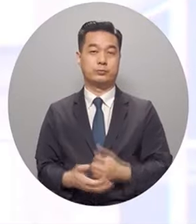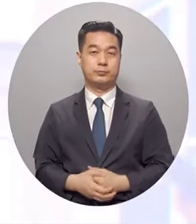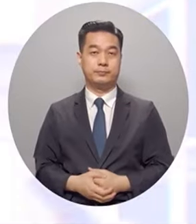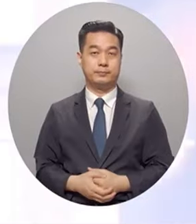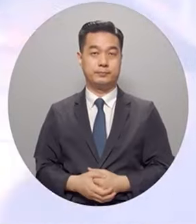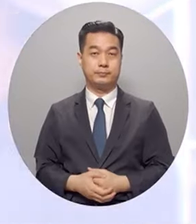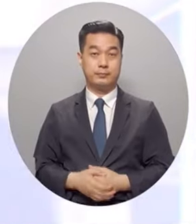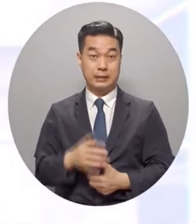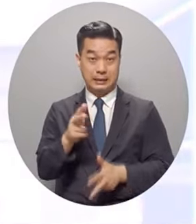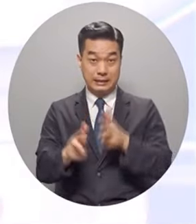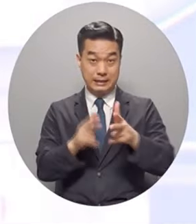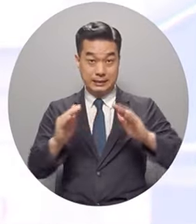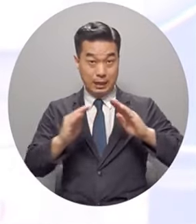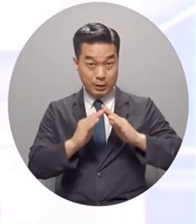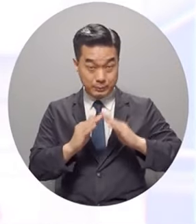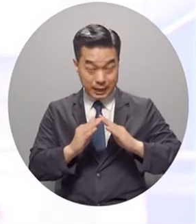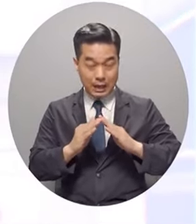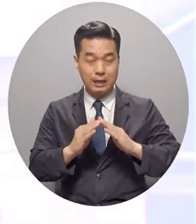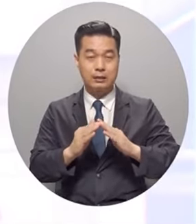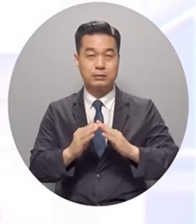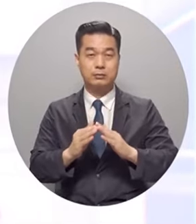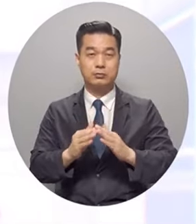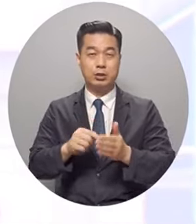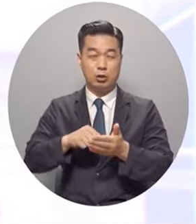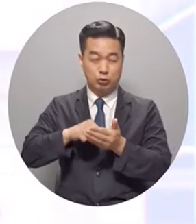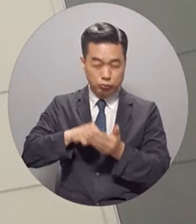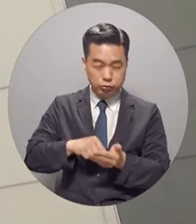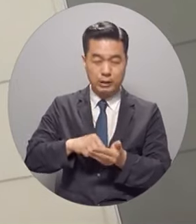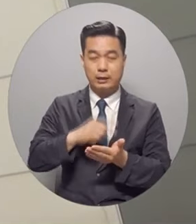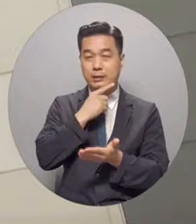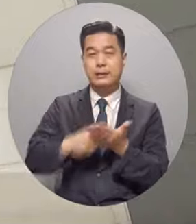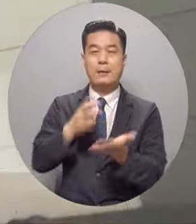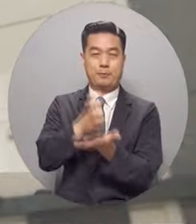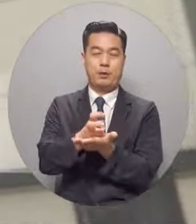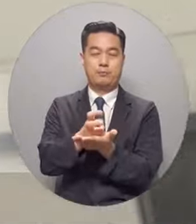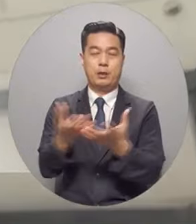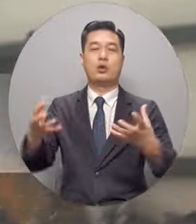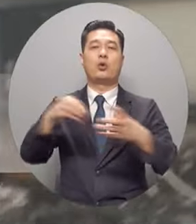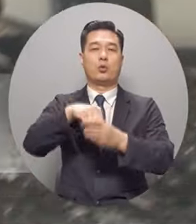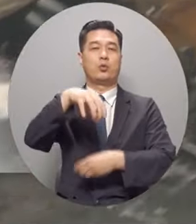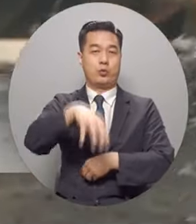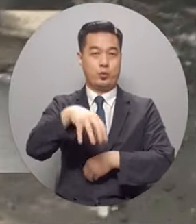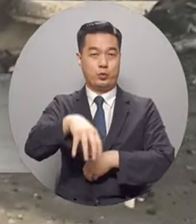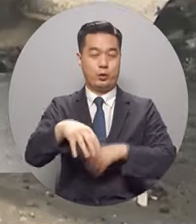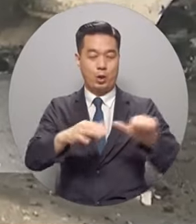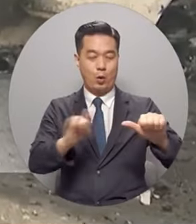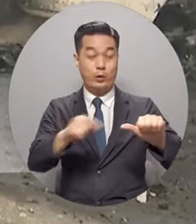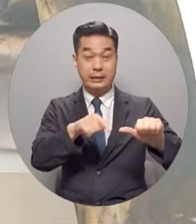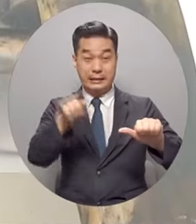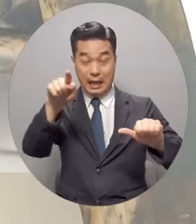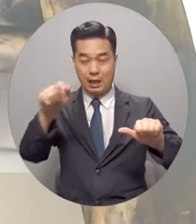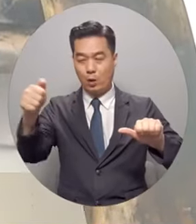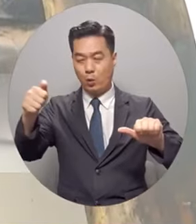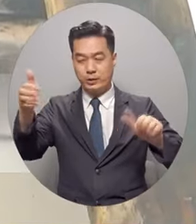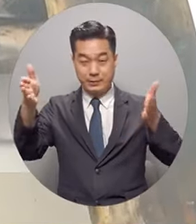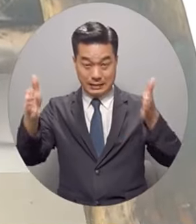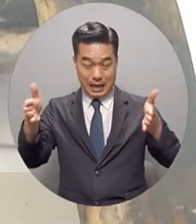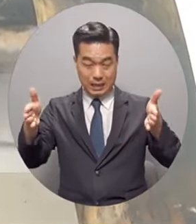이 사업장 역시 중대재해법 적용 대상입니다. 올해 1월부터 5인 이상 50인 미만